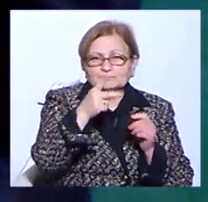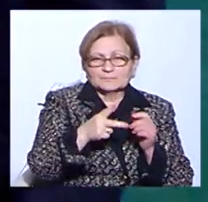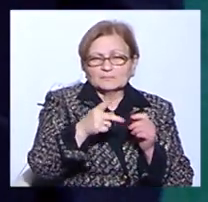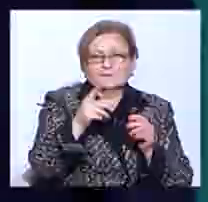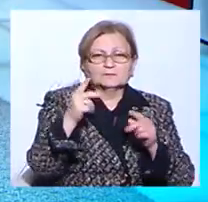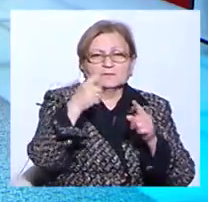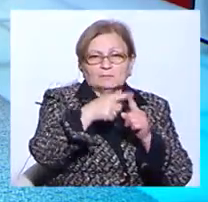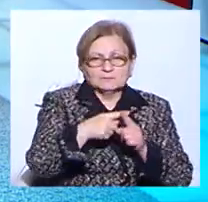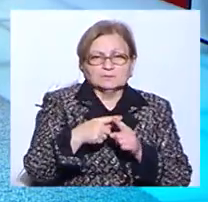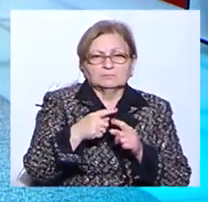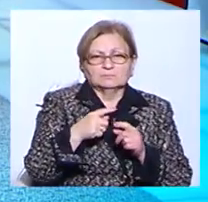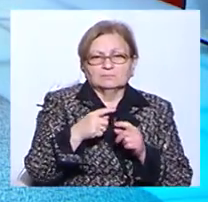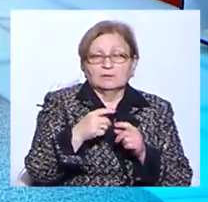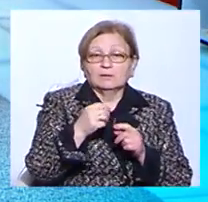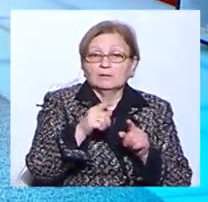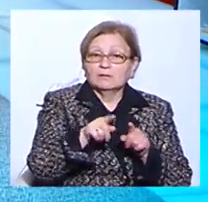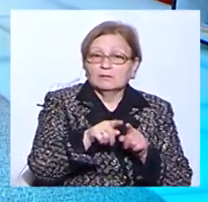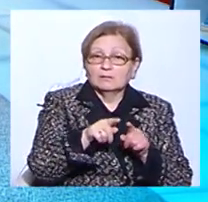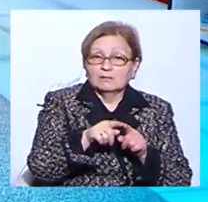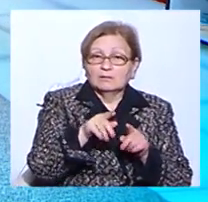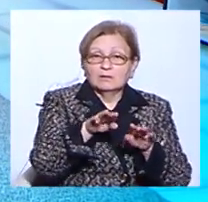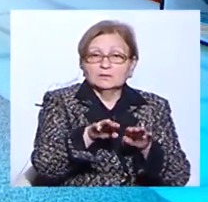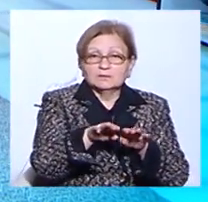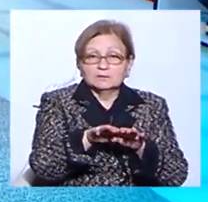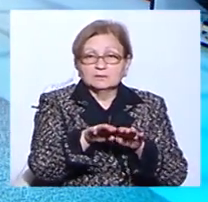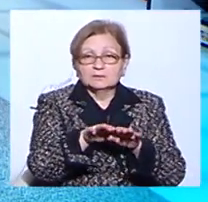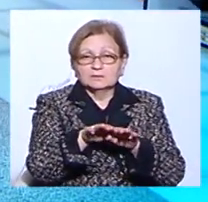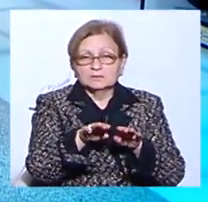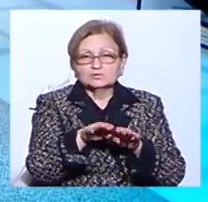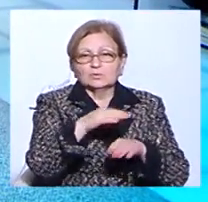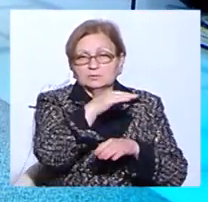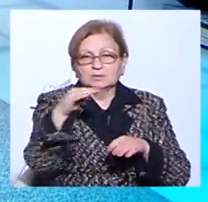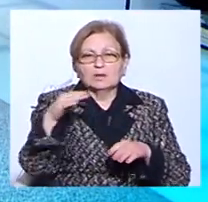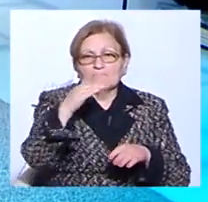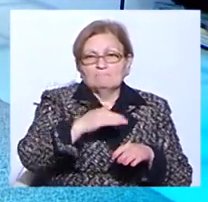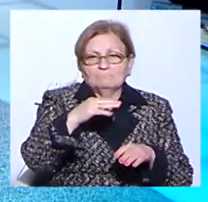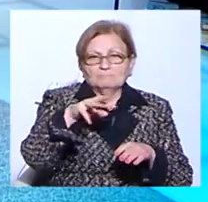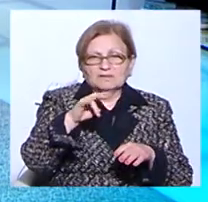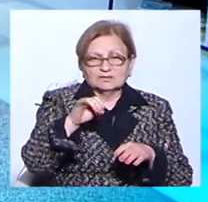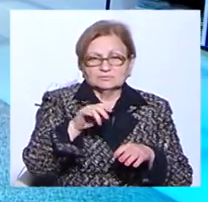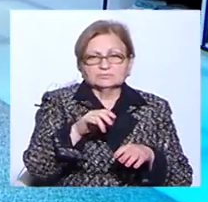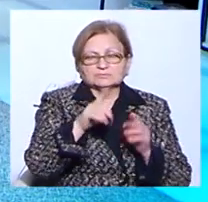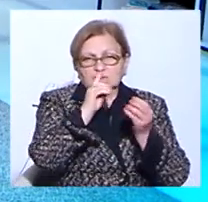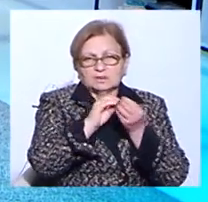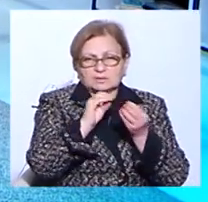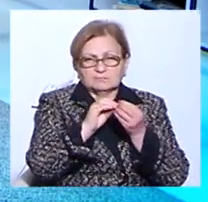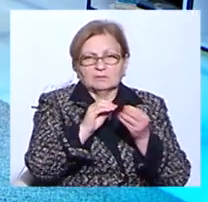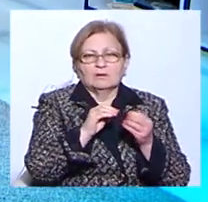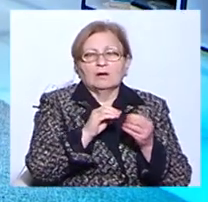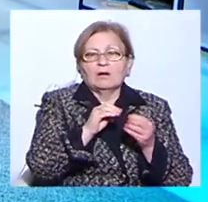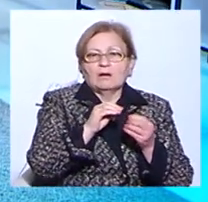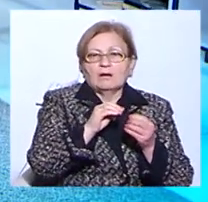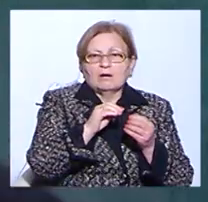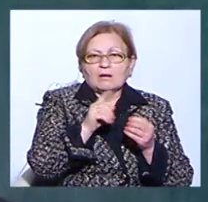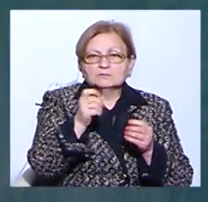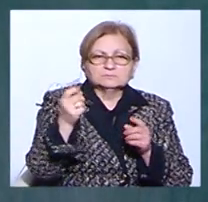ემატება ერთი მეორედი. ანუ ხდება ტოლ მნიშვნელიან წილადების შეკრება, მნიშვნელი უსრულელია და მრიცხველები იკრიბება.